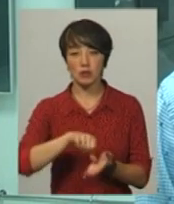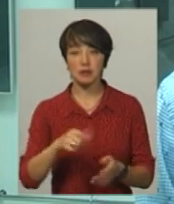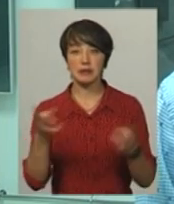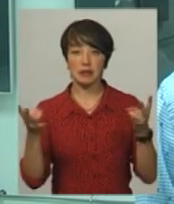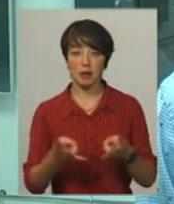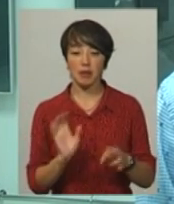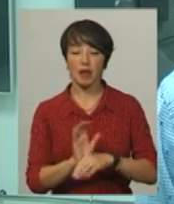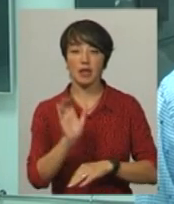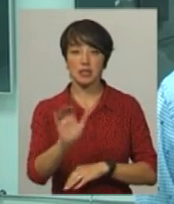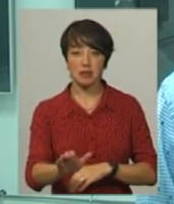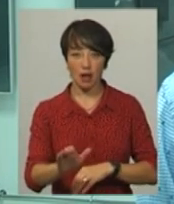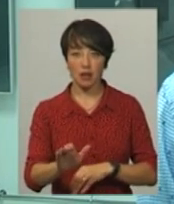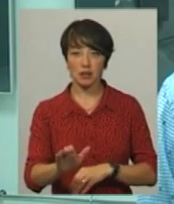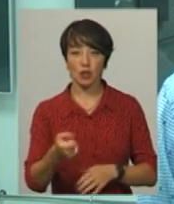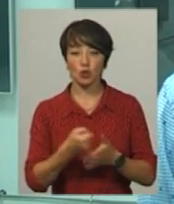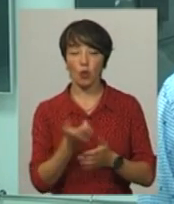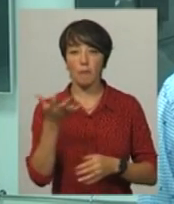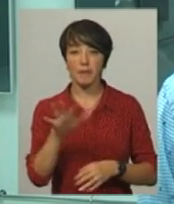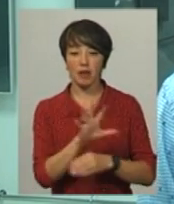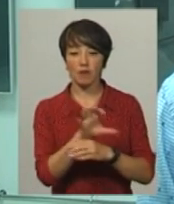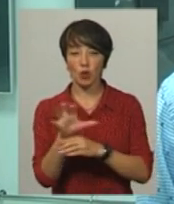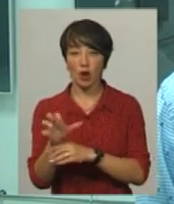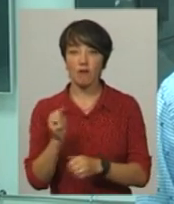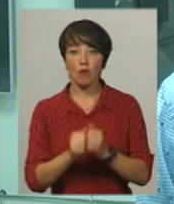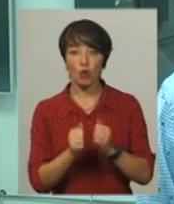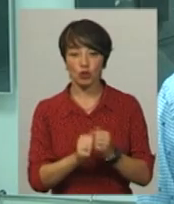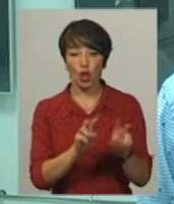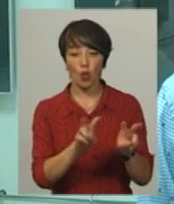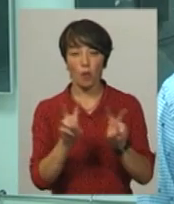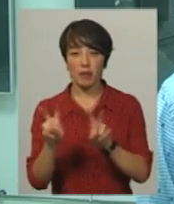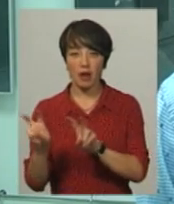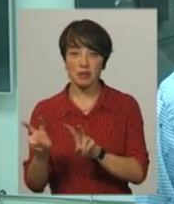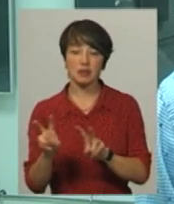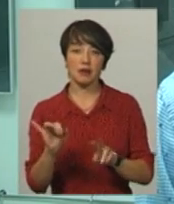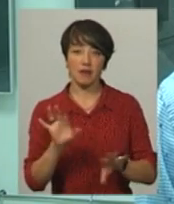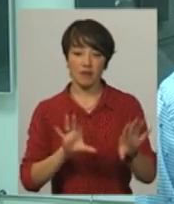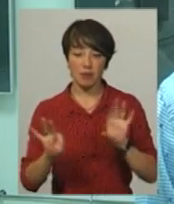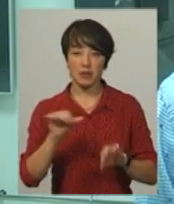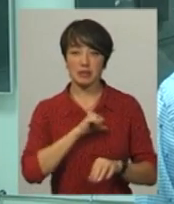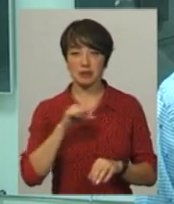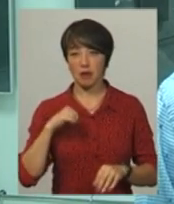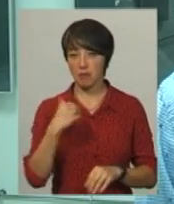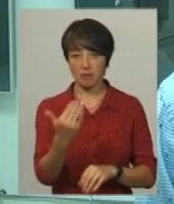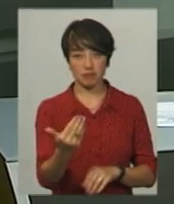треба надіслати до 5 фотографій у кожній номінації, яку вибере сам фотограф.